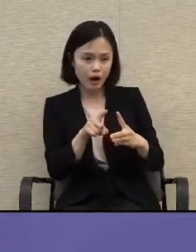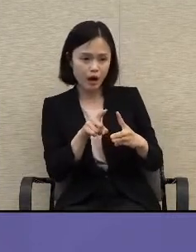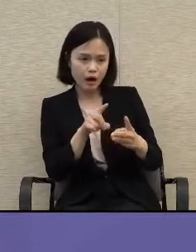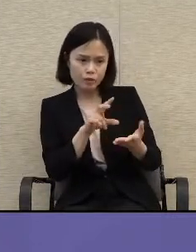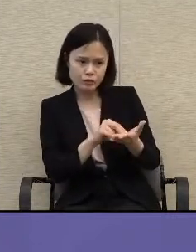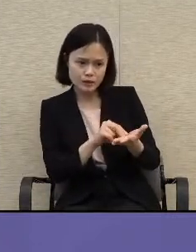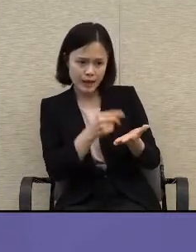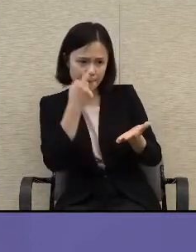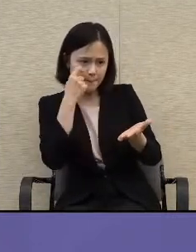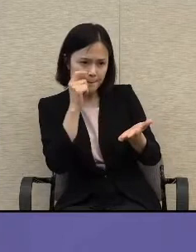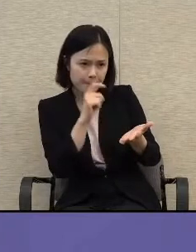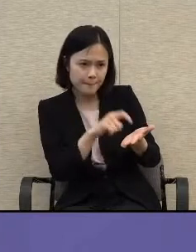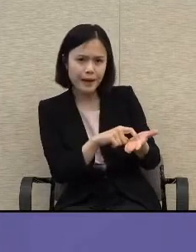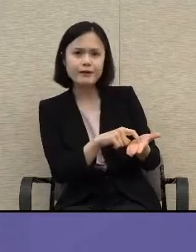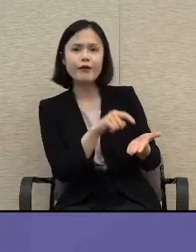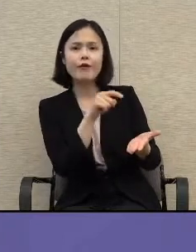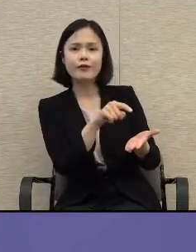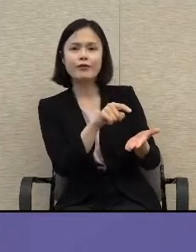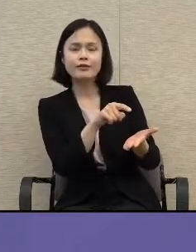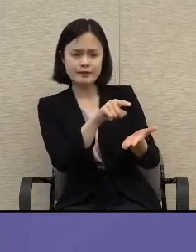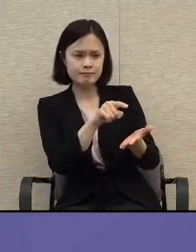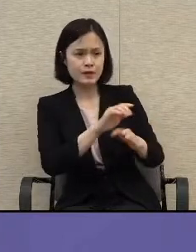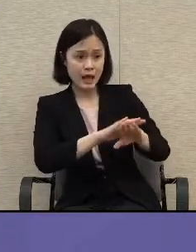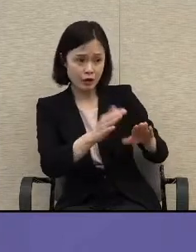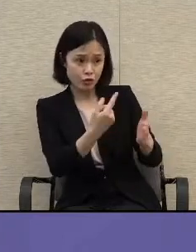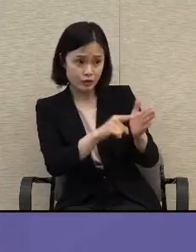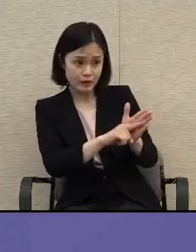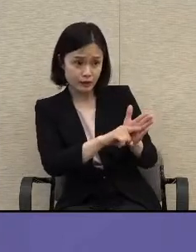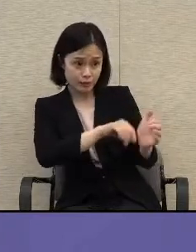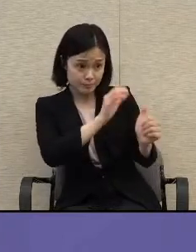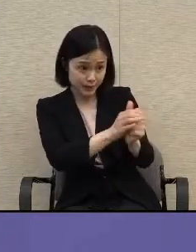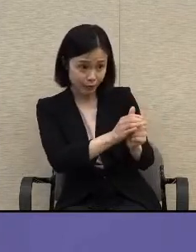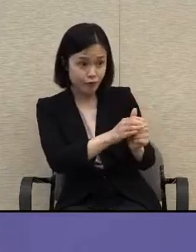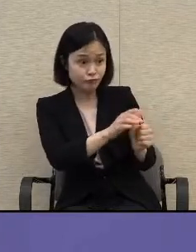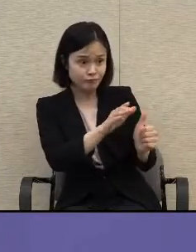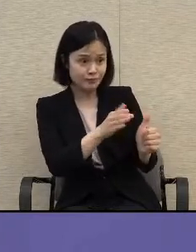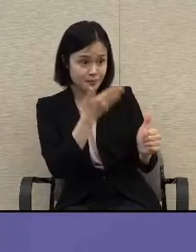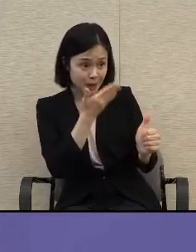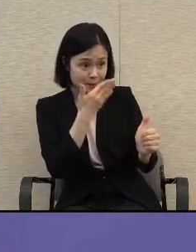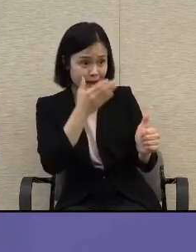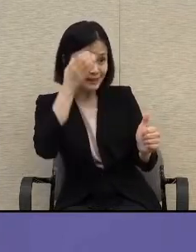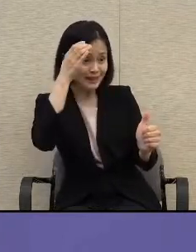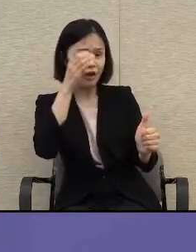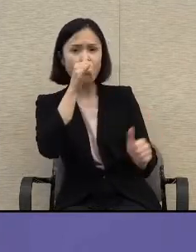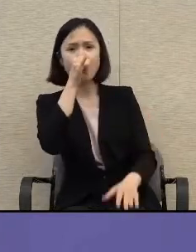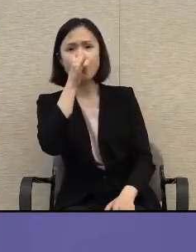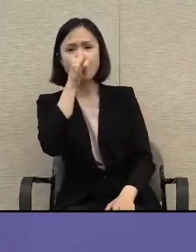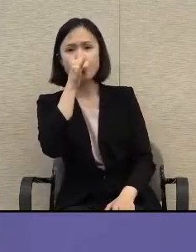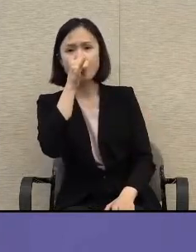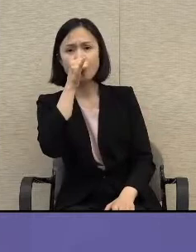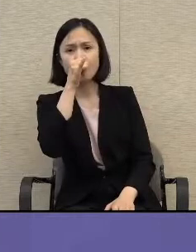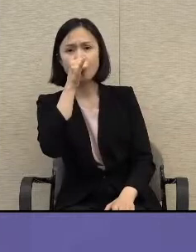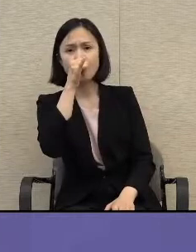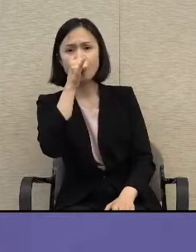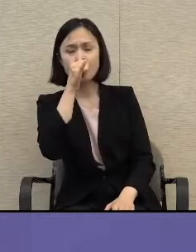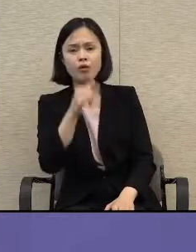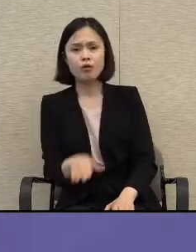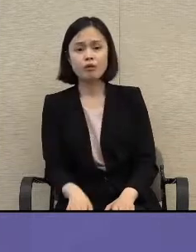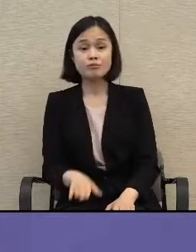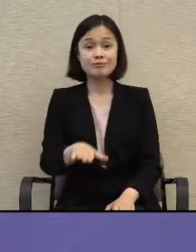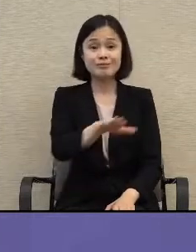해줄 것을 기대를 합니다. 그래서 이제 그들이 가지고 있는 인식들을 이전에 만났을 때 이제